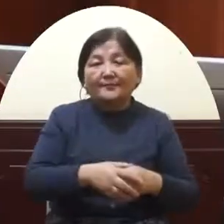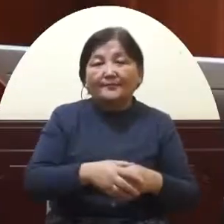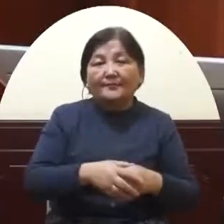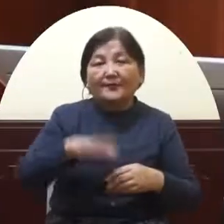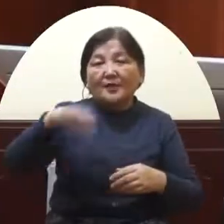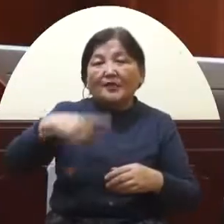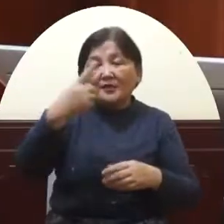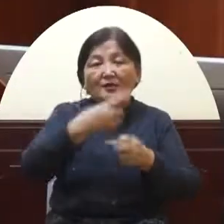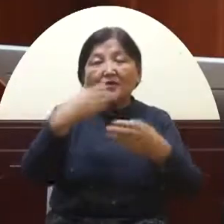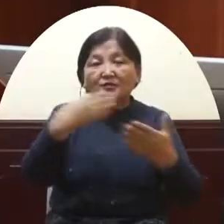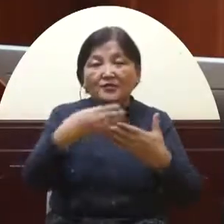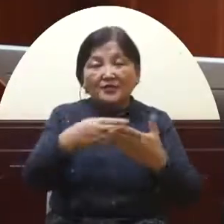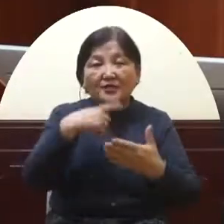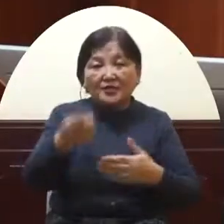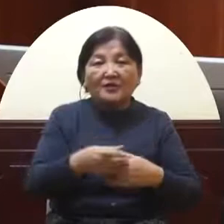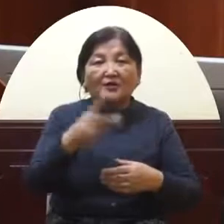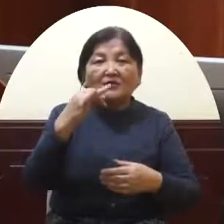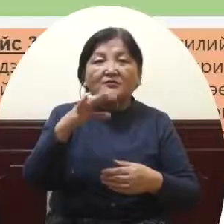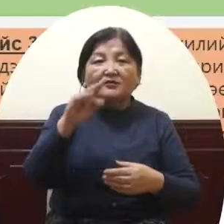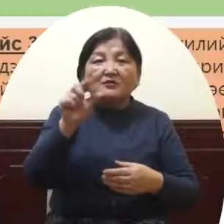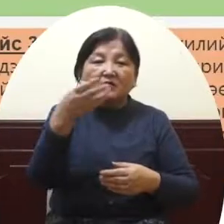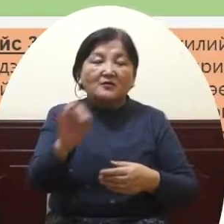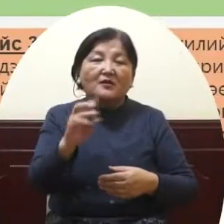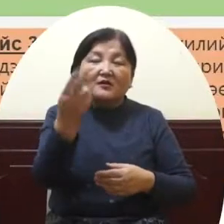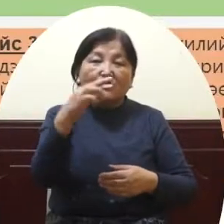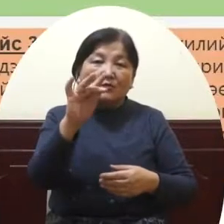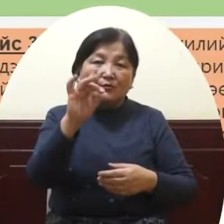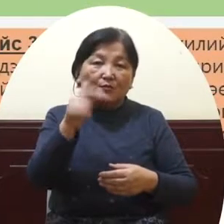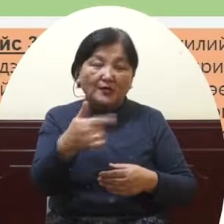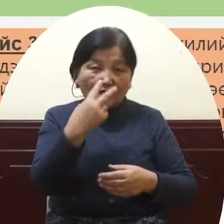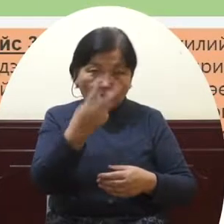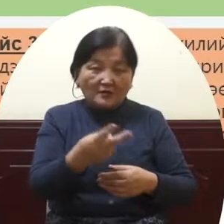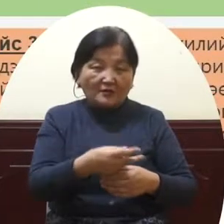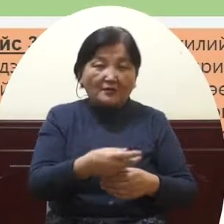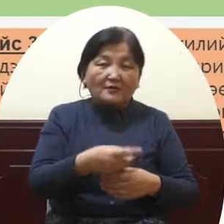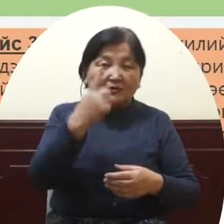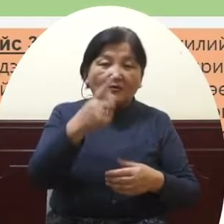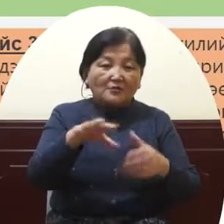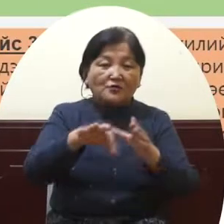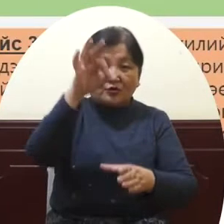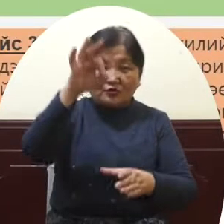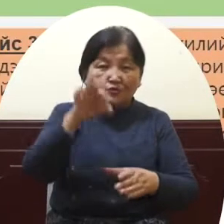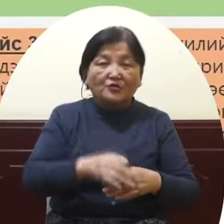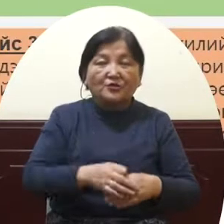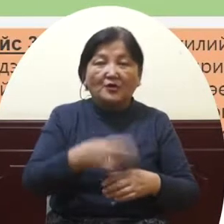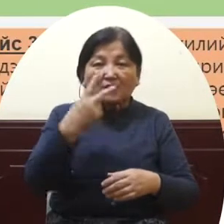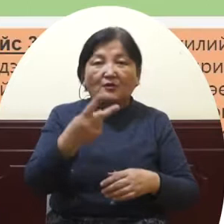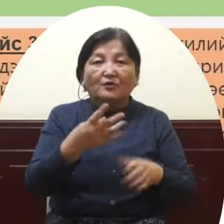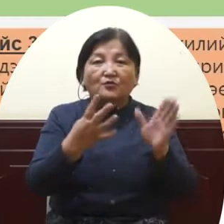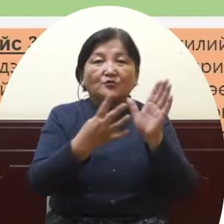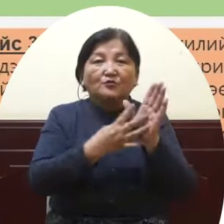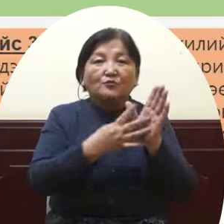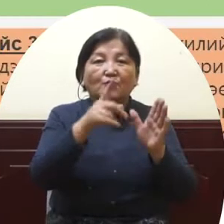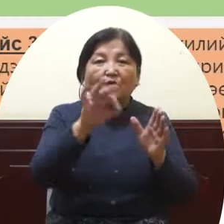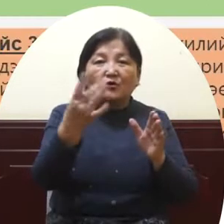Дараагийн нэг жишээ энэ. Чингэлтэй дүүргийн иргэдийн төлөөлөгчдийн хурлыг сонгох сонгуулийн үеэр тус дүүргийн 9-р